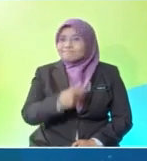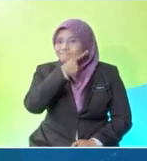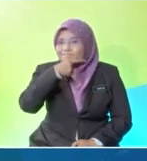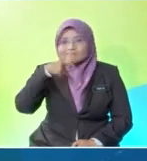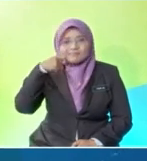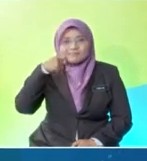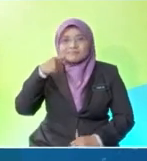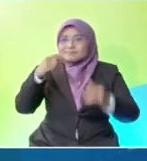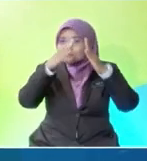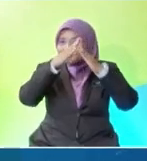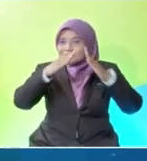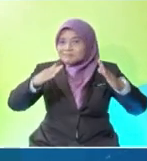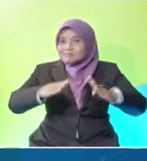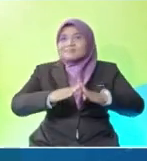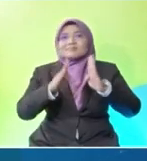oke